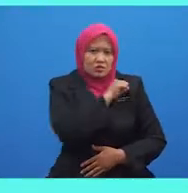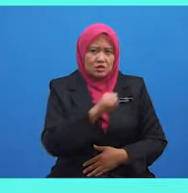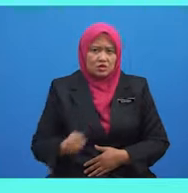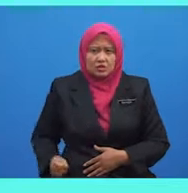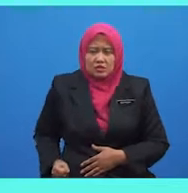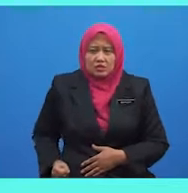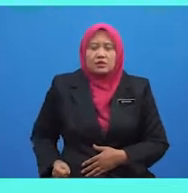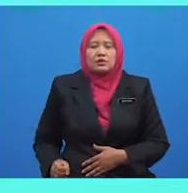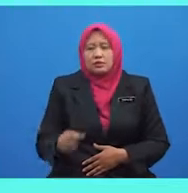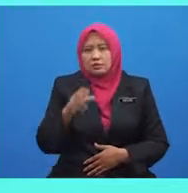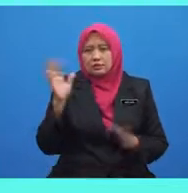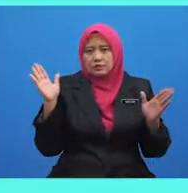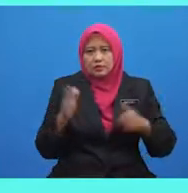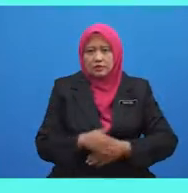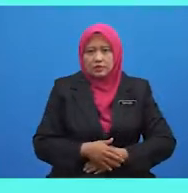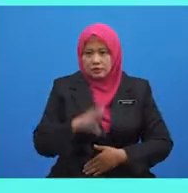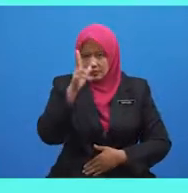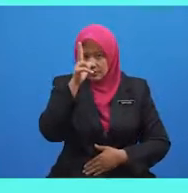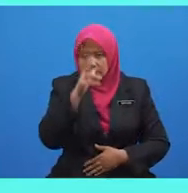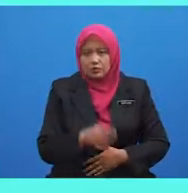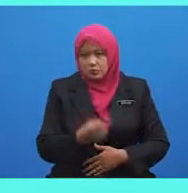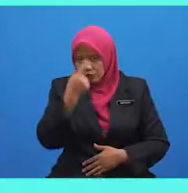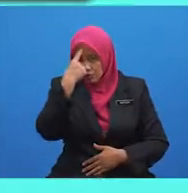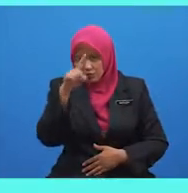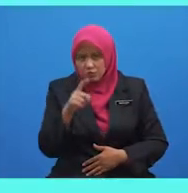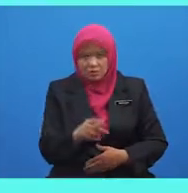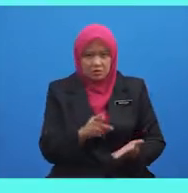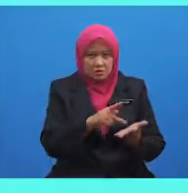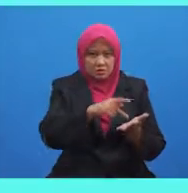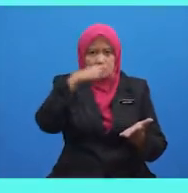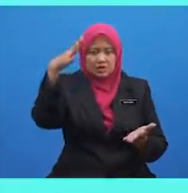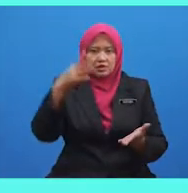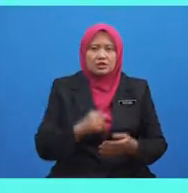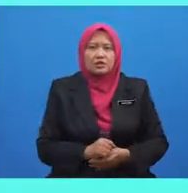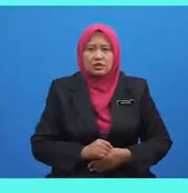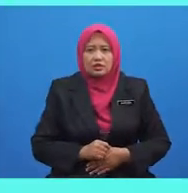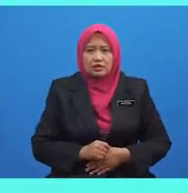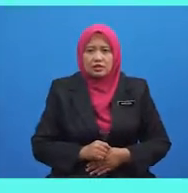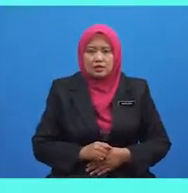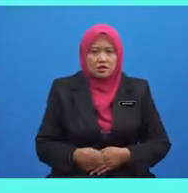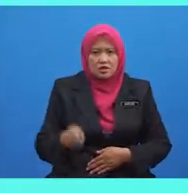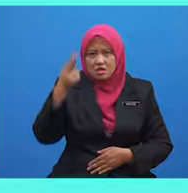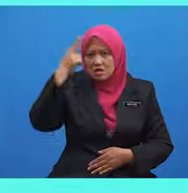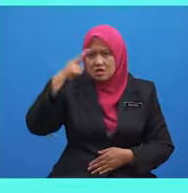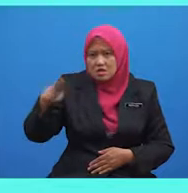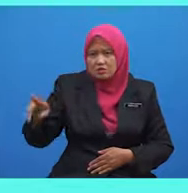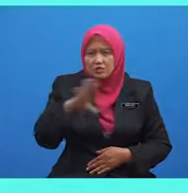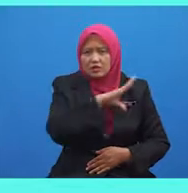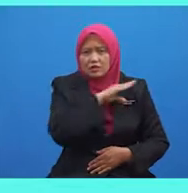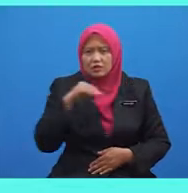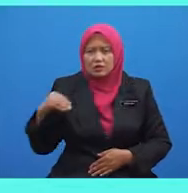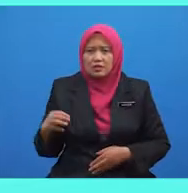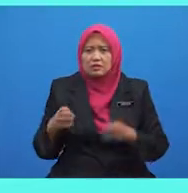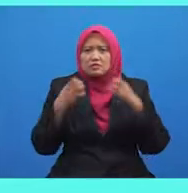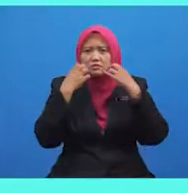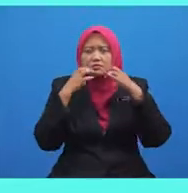matlamat, kekayaan, keagamaan dan kemasyhuran. Ini kerana Portugis ingin menguasai perdagangan rempah